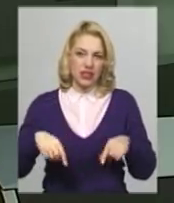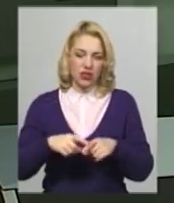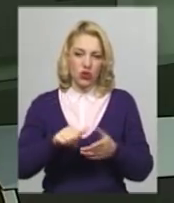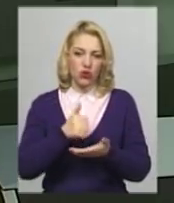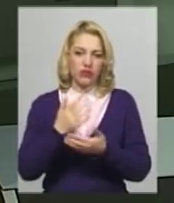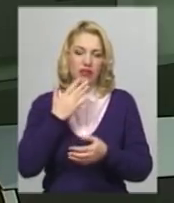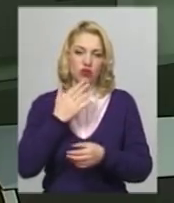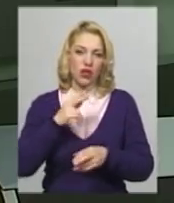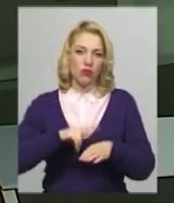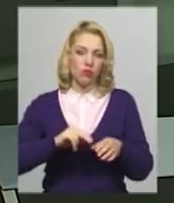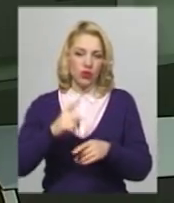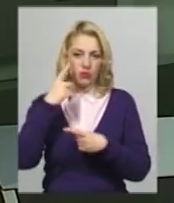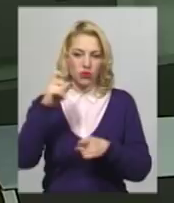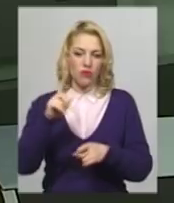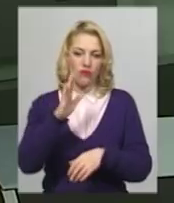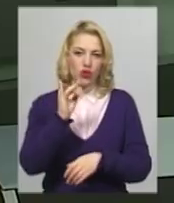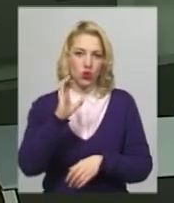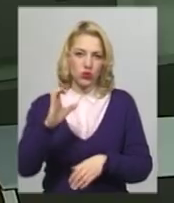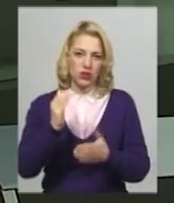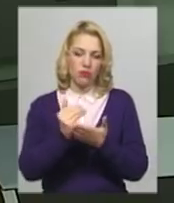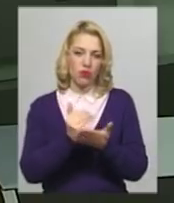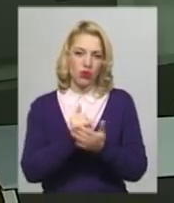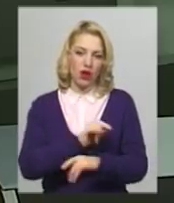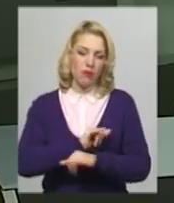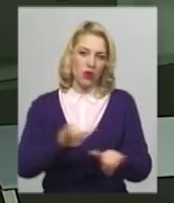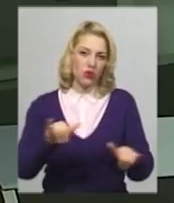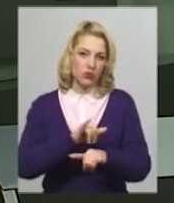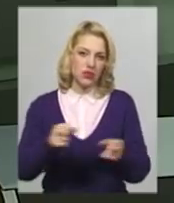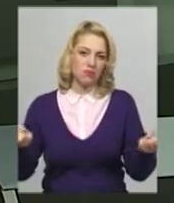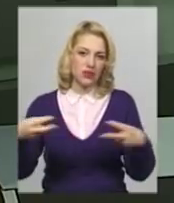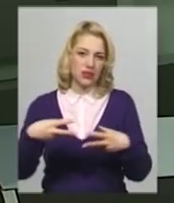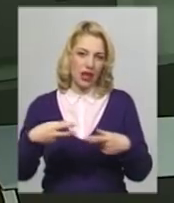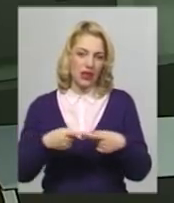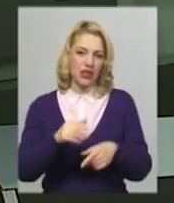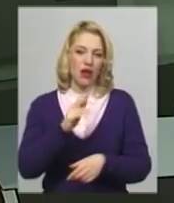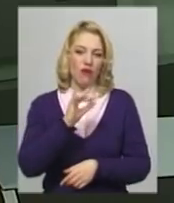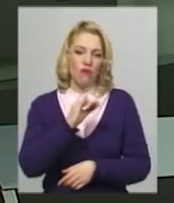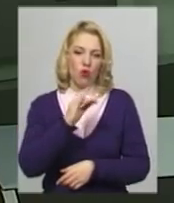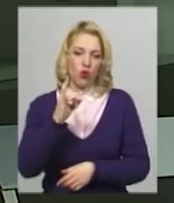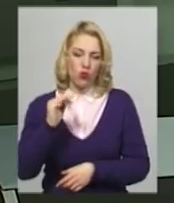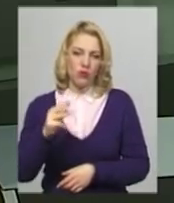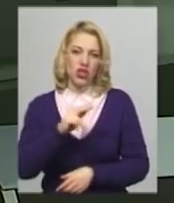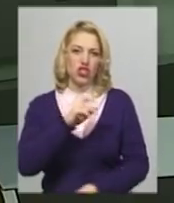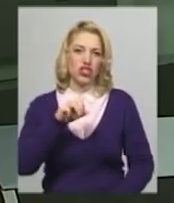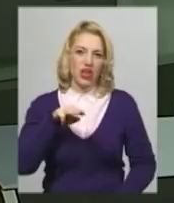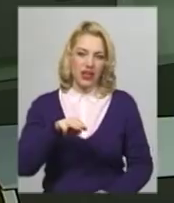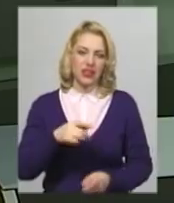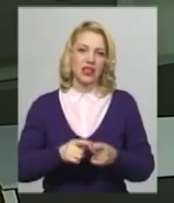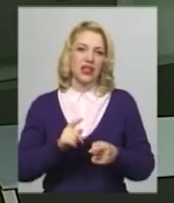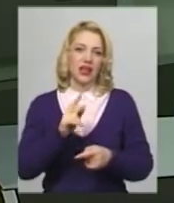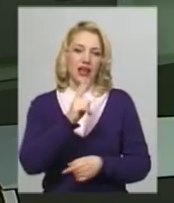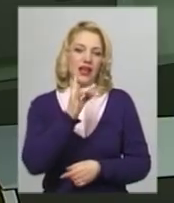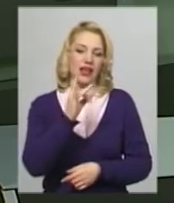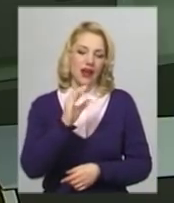області, повідомила, вірусні програми зловмисники розповсюджували на спеціалізованих форумах та чатах бірж криптовалют